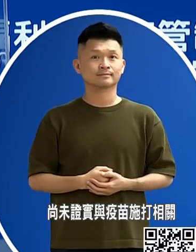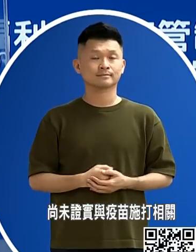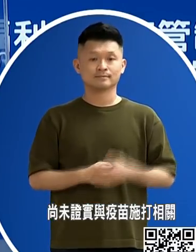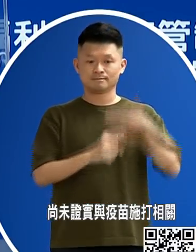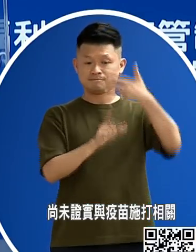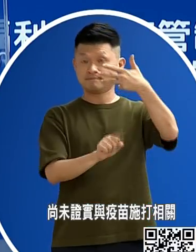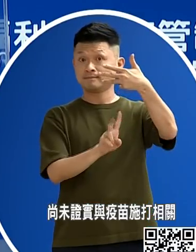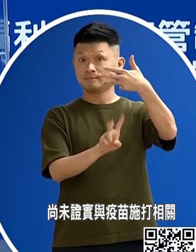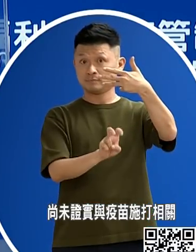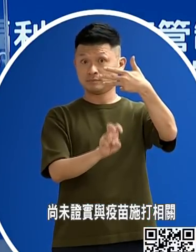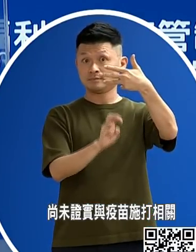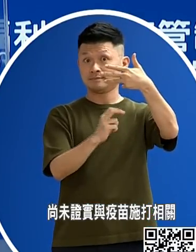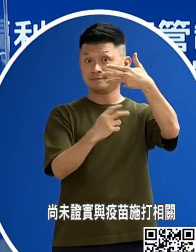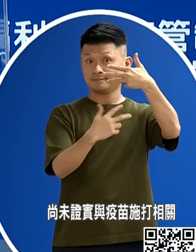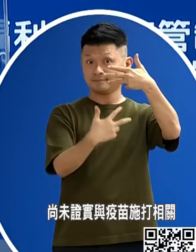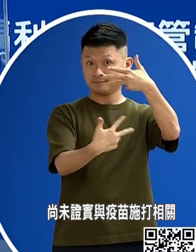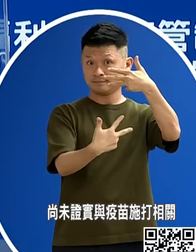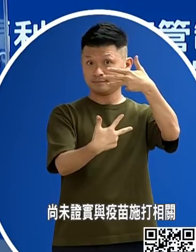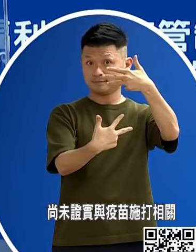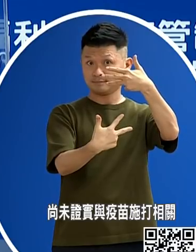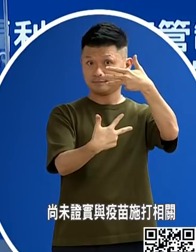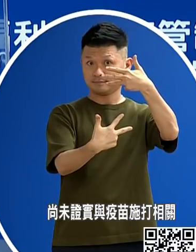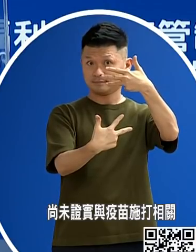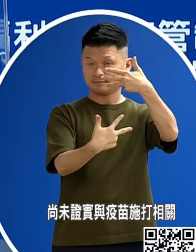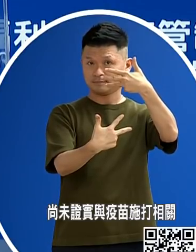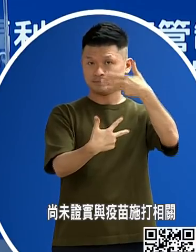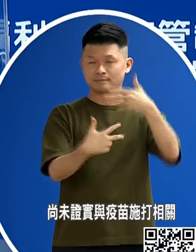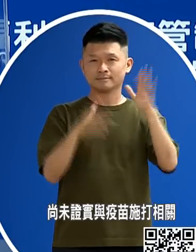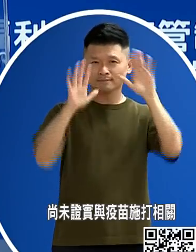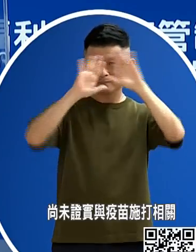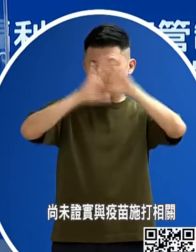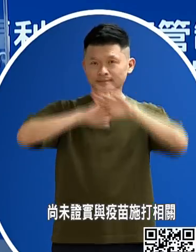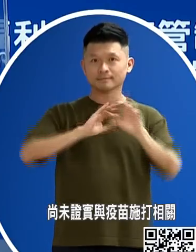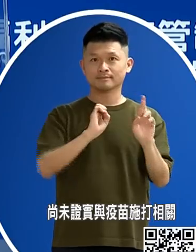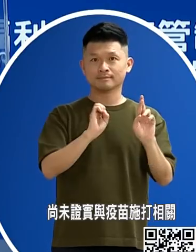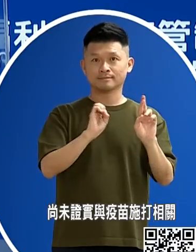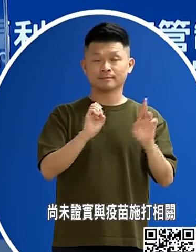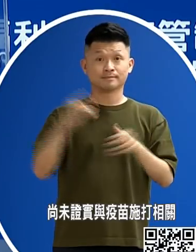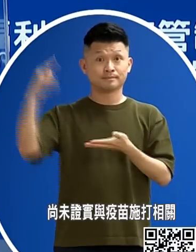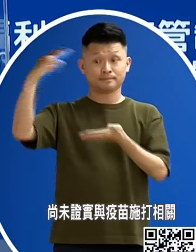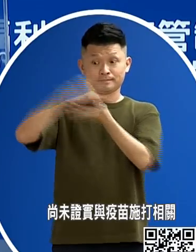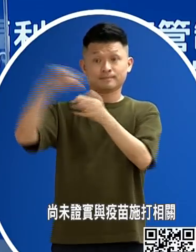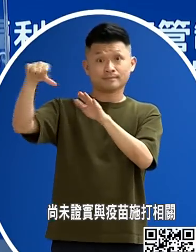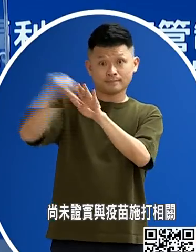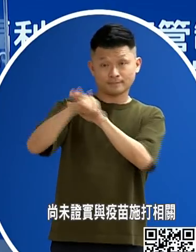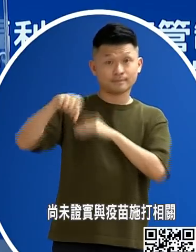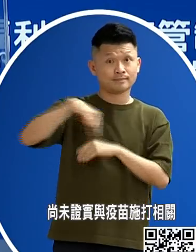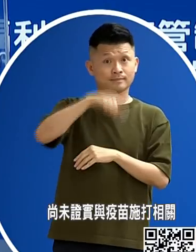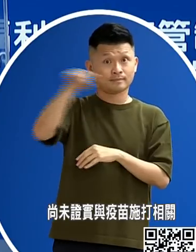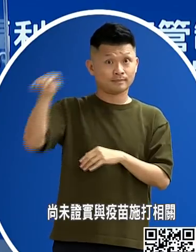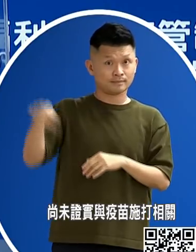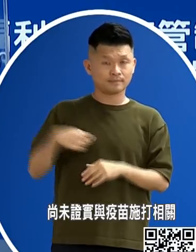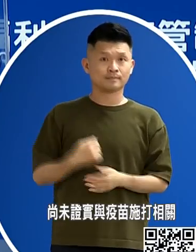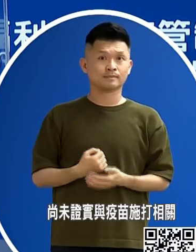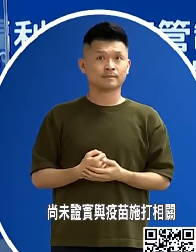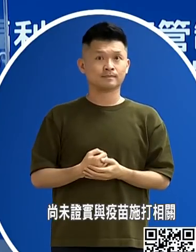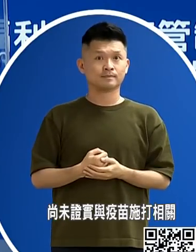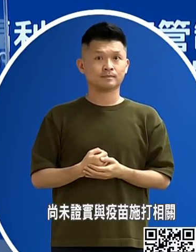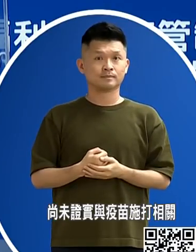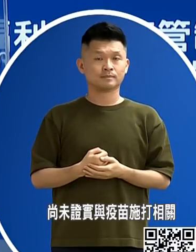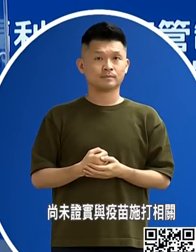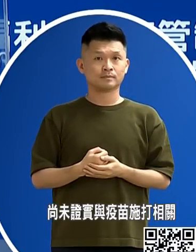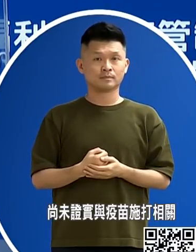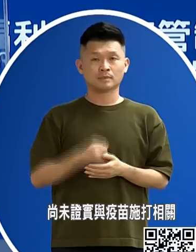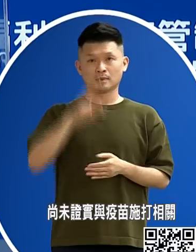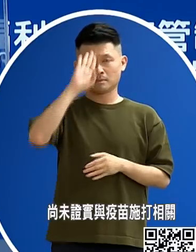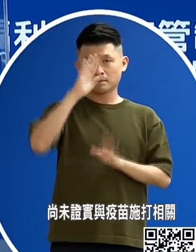我们大概就是说从8月27号8月27号0时起，入境旅客应全部都要搭乘防